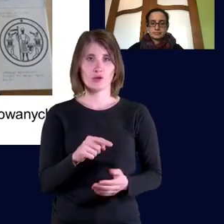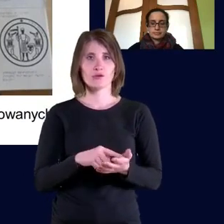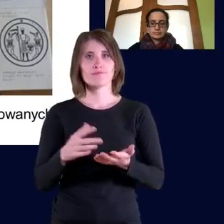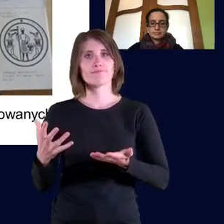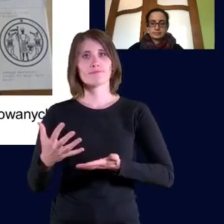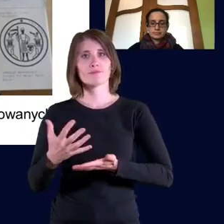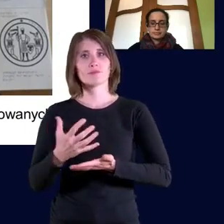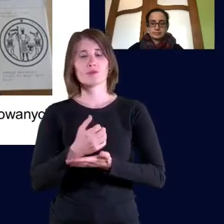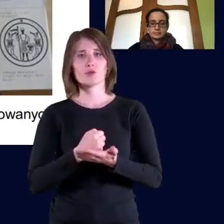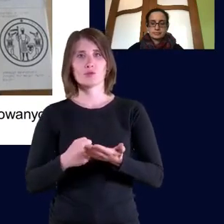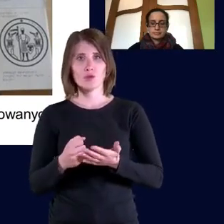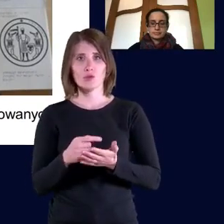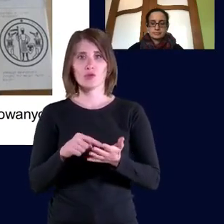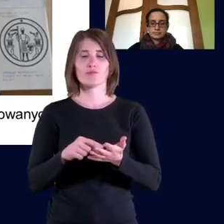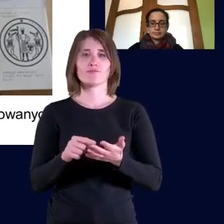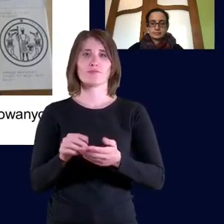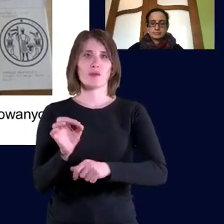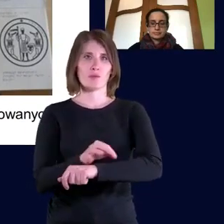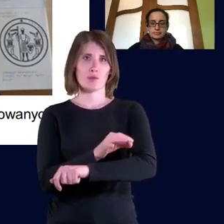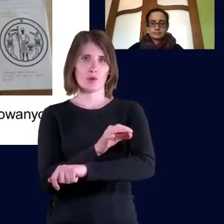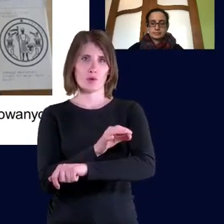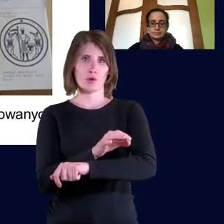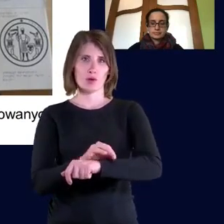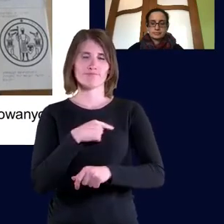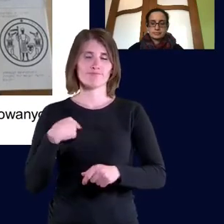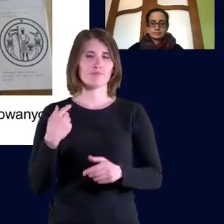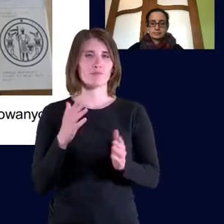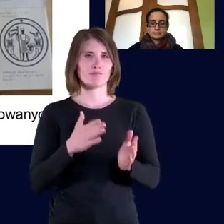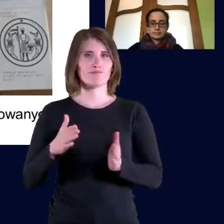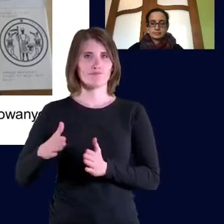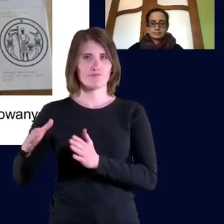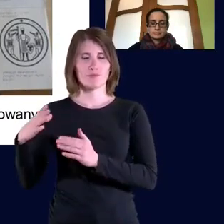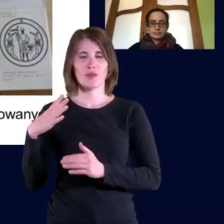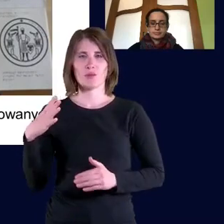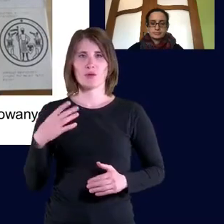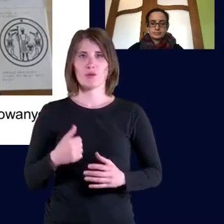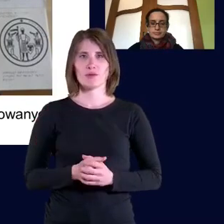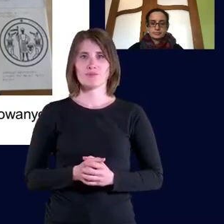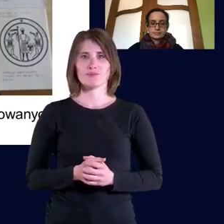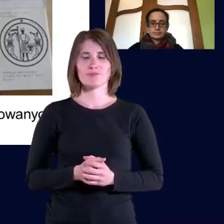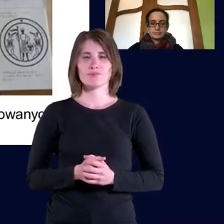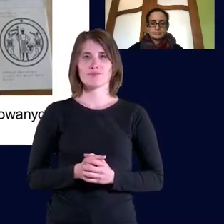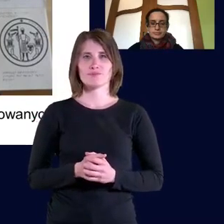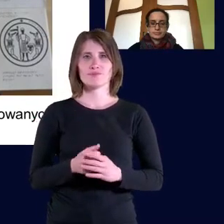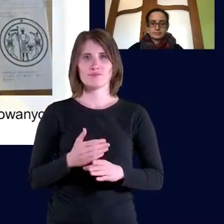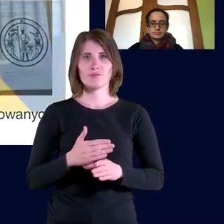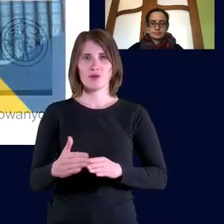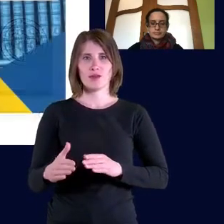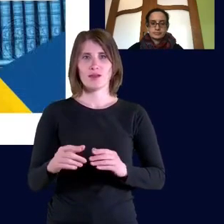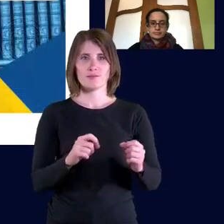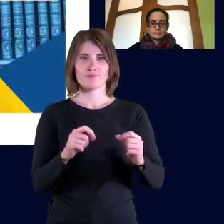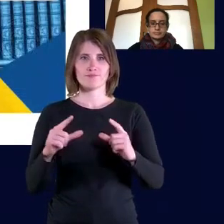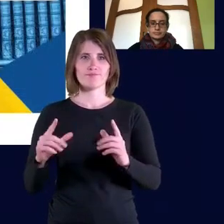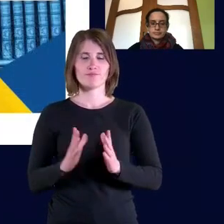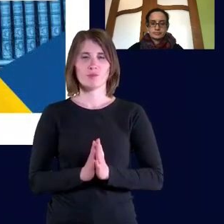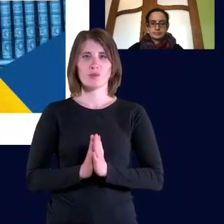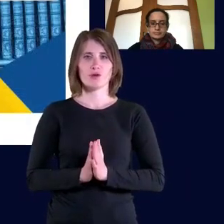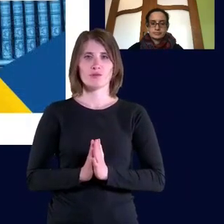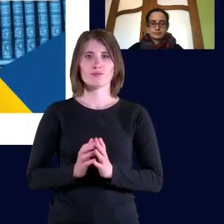zbiór właśnie w ramach tego projektu przygotowaliśmy Bardzo proszę o kolejny slajd